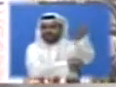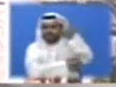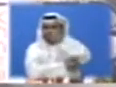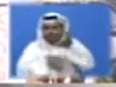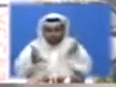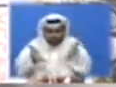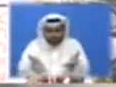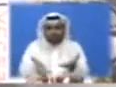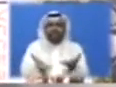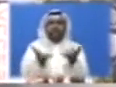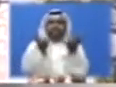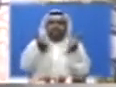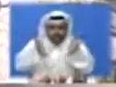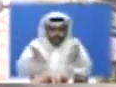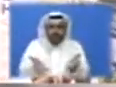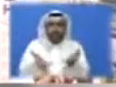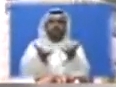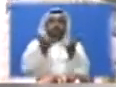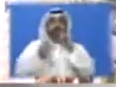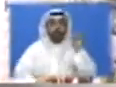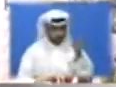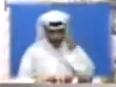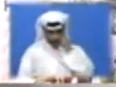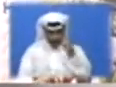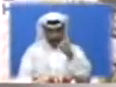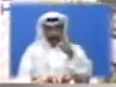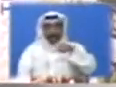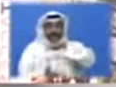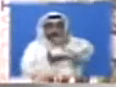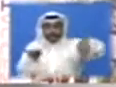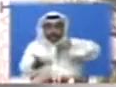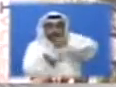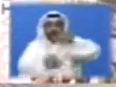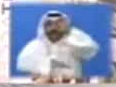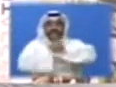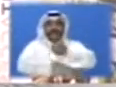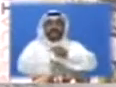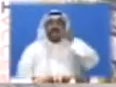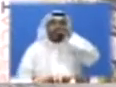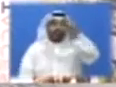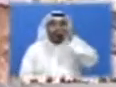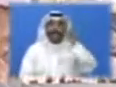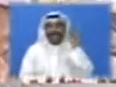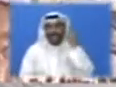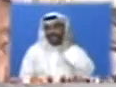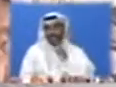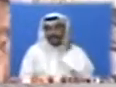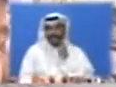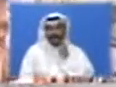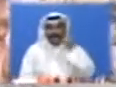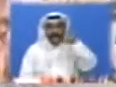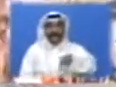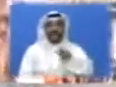المعرض موجود في أكثر من دولة، المركز الرئيسي له دبي، لكن الحمد لله عندنا السنة الثانية هذه.